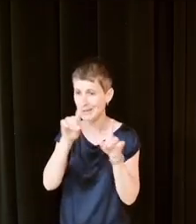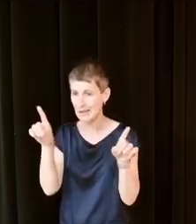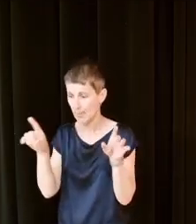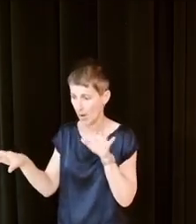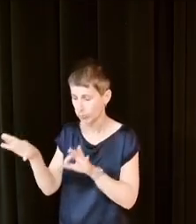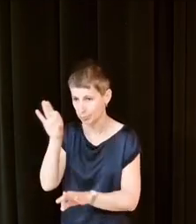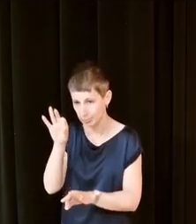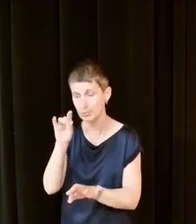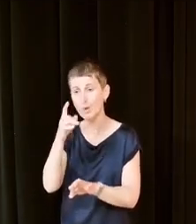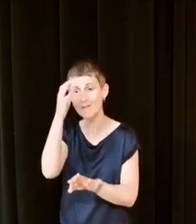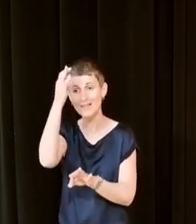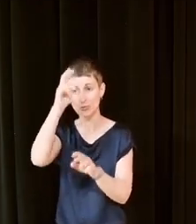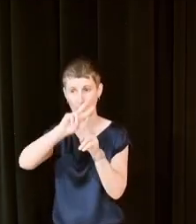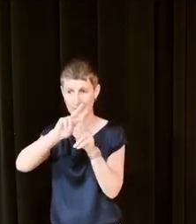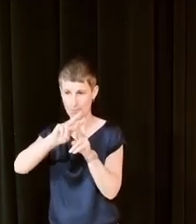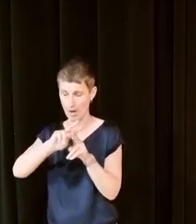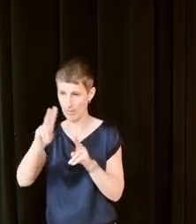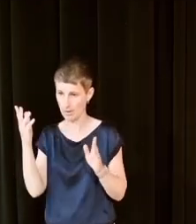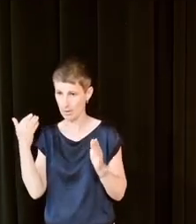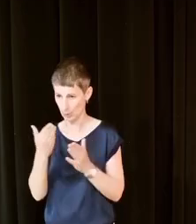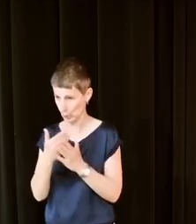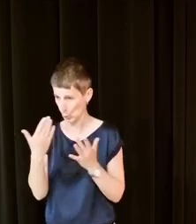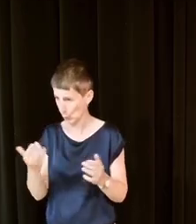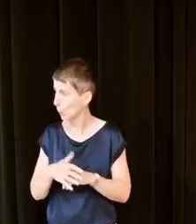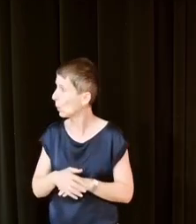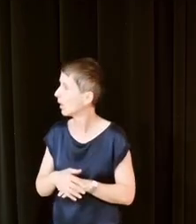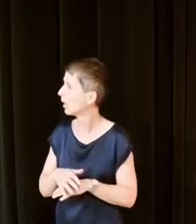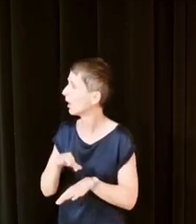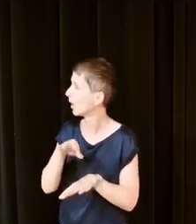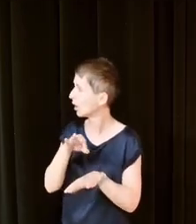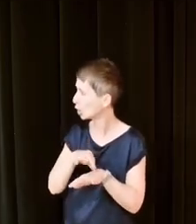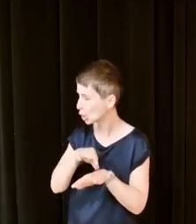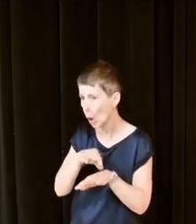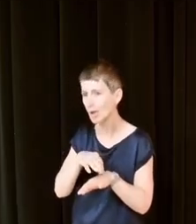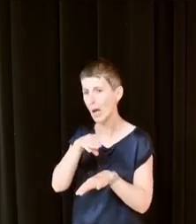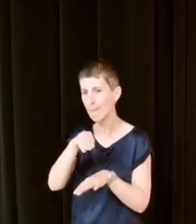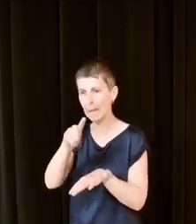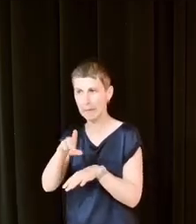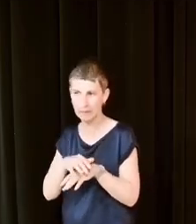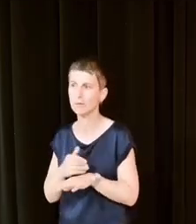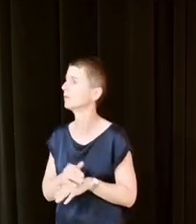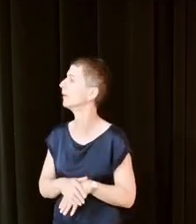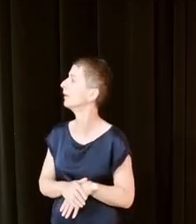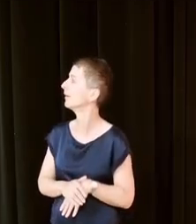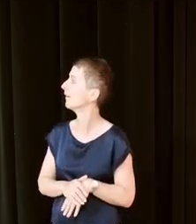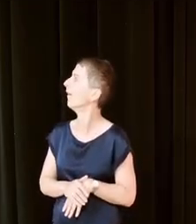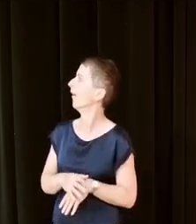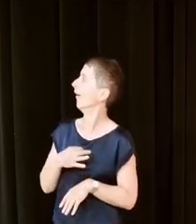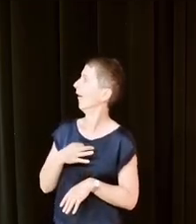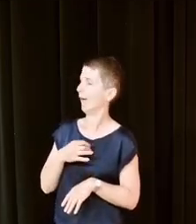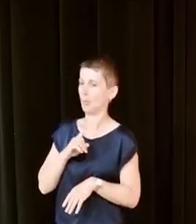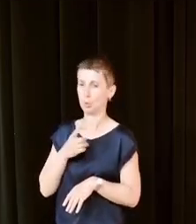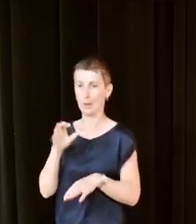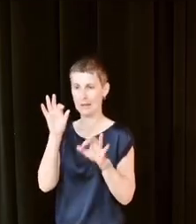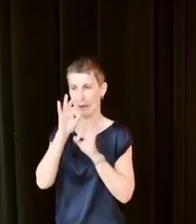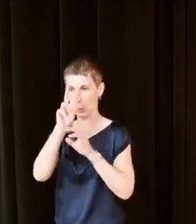das wissenschaftlich bearbeitet haben. Das sind Medizinwissenschaftler, also der Doktor Rea Medic. Genau, ja, genau. Das habe ich gelesen und da musste ich aber erst mal googeln, aber das